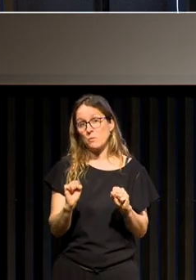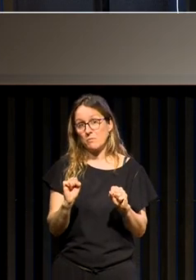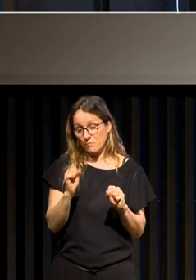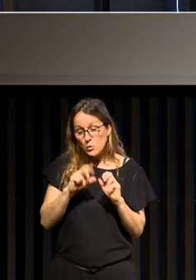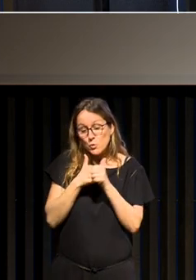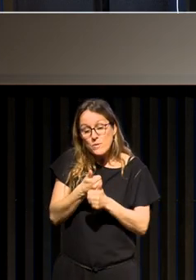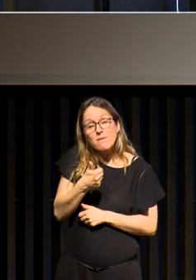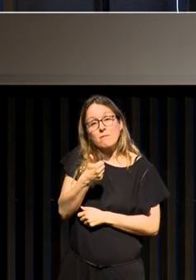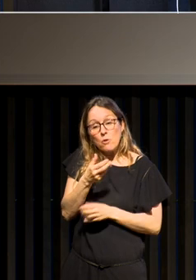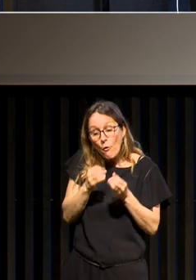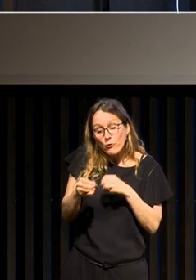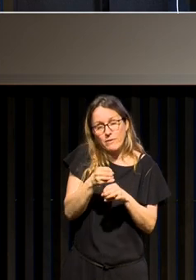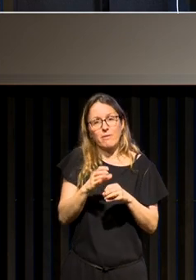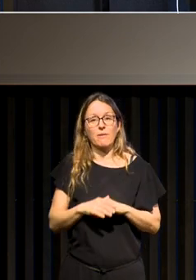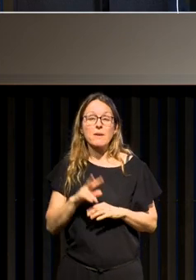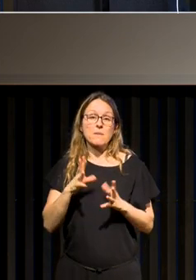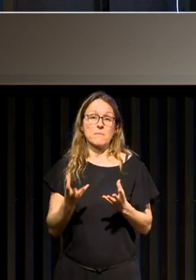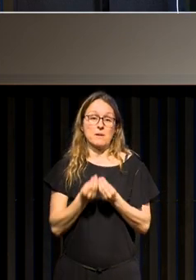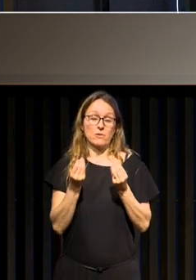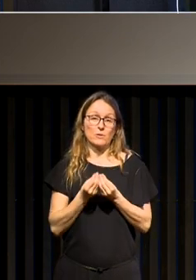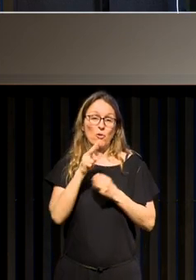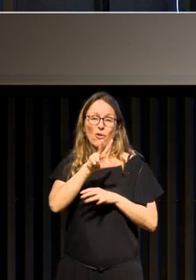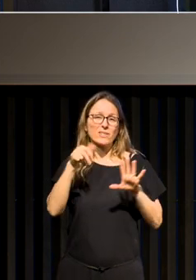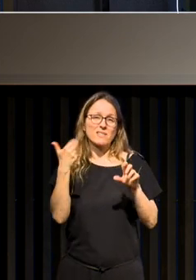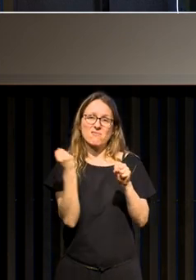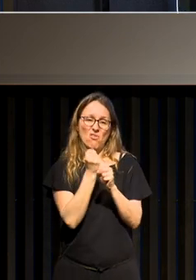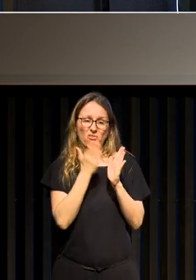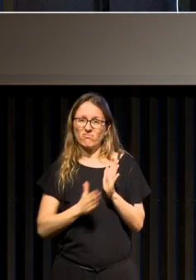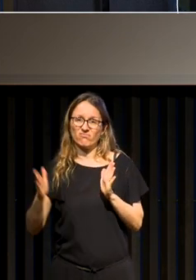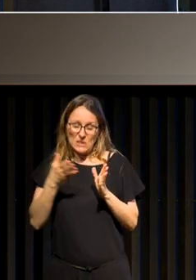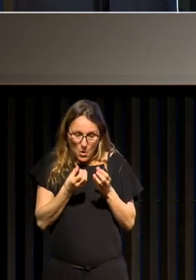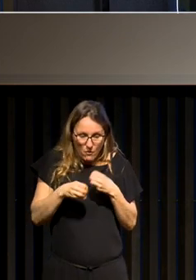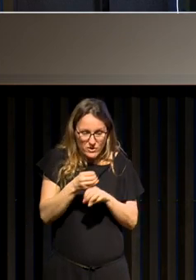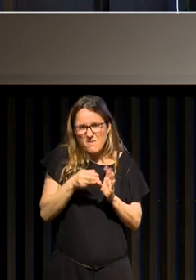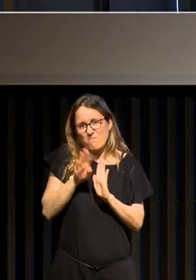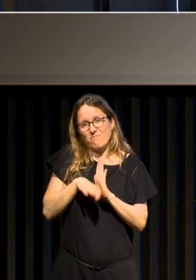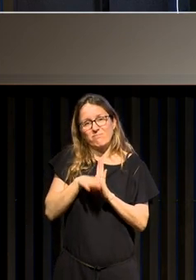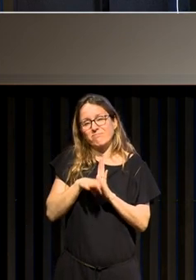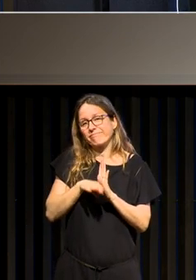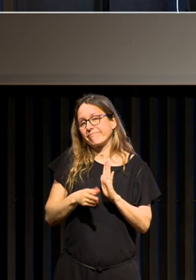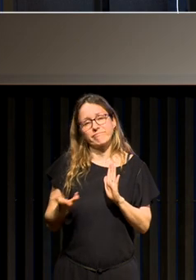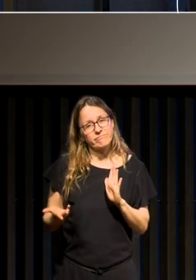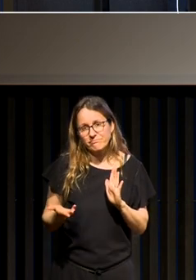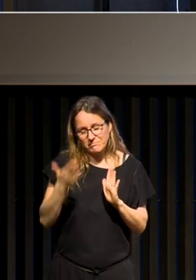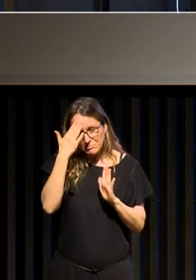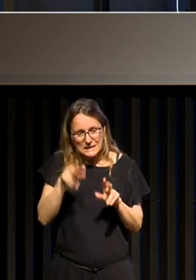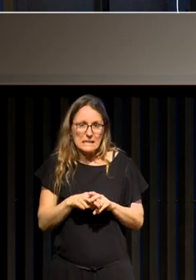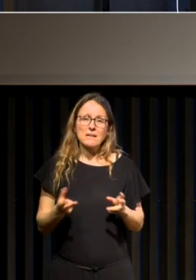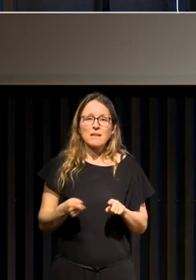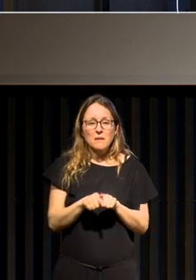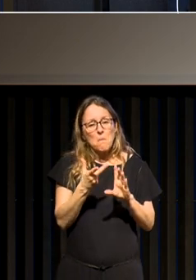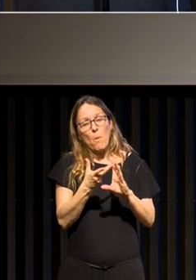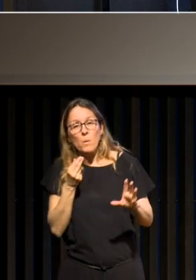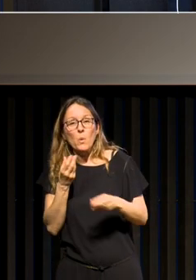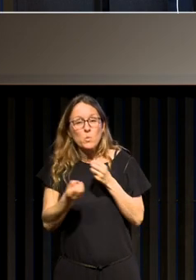ovocyte. Et c'est malheureusement chez les plus de 36 ans qu'on a le moins d'ovocytes lorsqu'on fait des stimulations et des ponctions